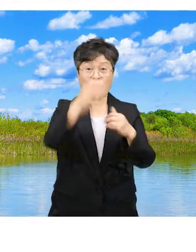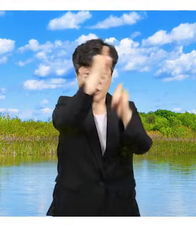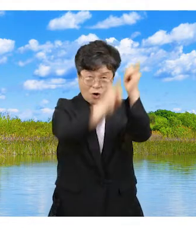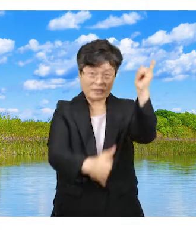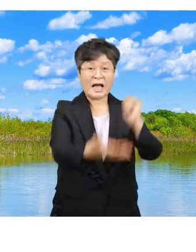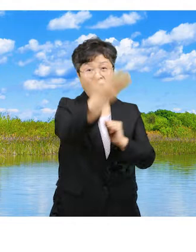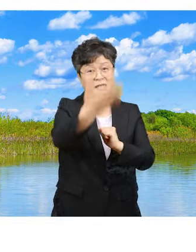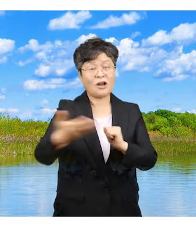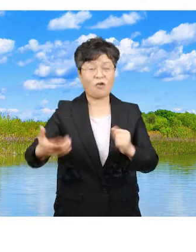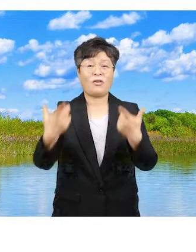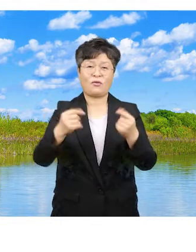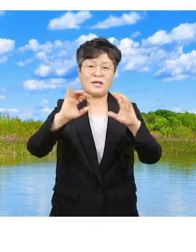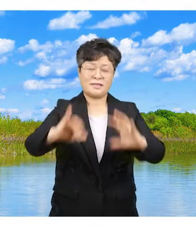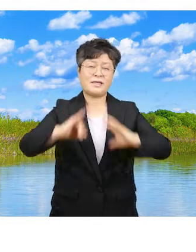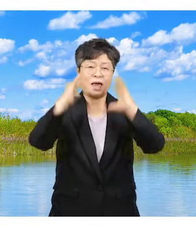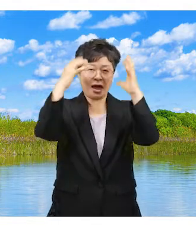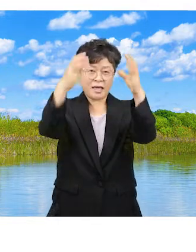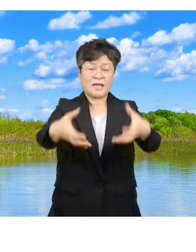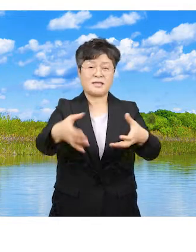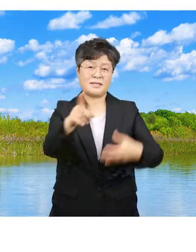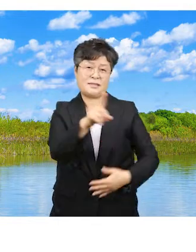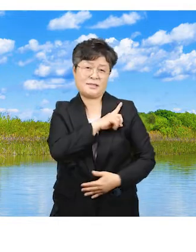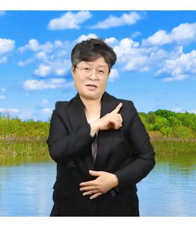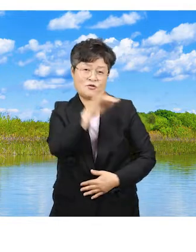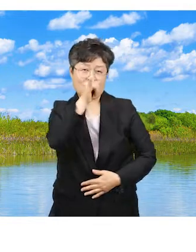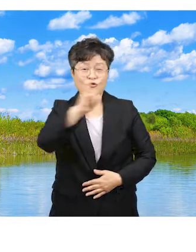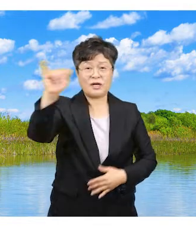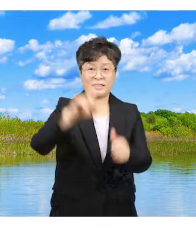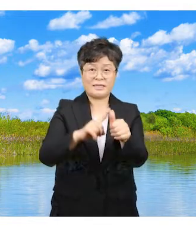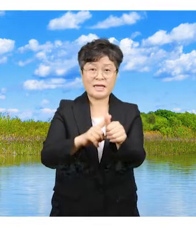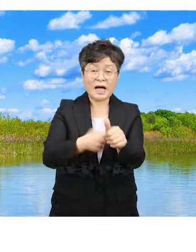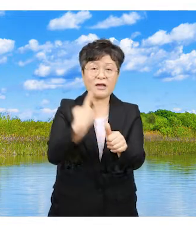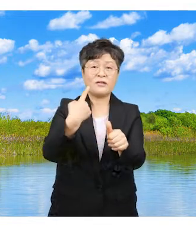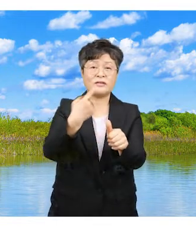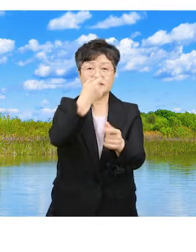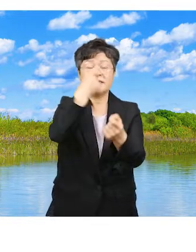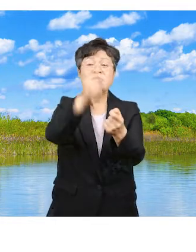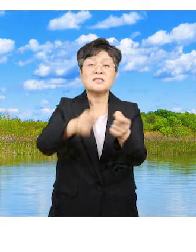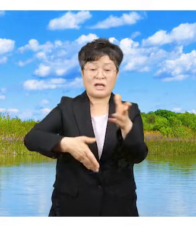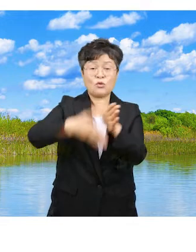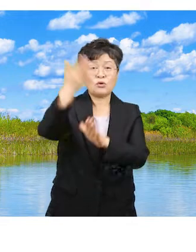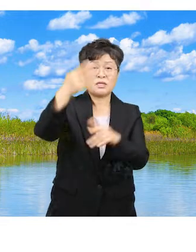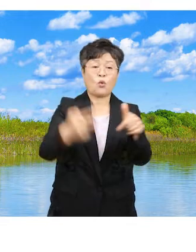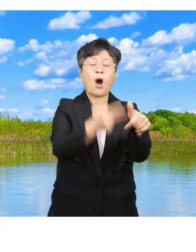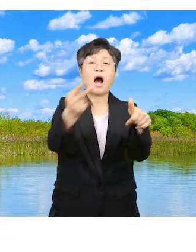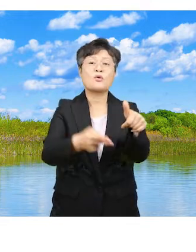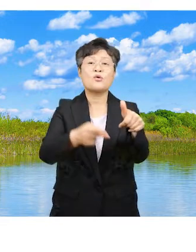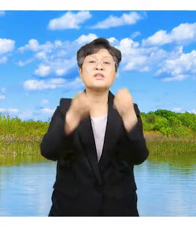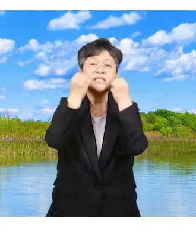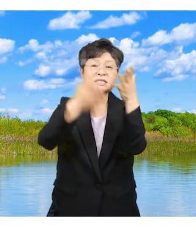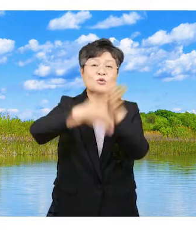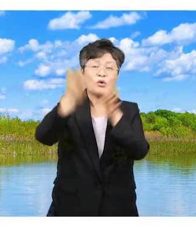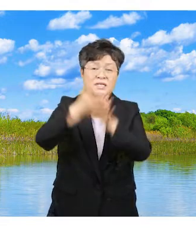과정에서 전 세계에서 가장 뛰어난 자연 친화 도시 광교 신도시가 만들어지게 됐고 그 광교